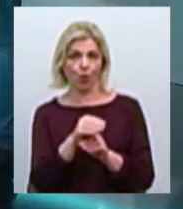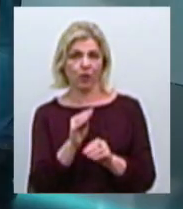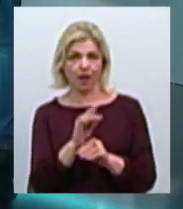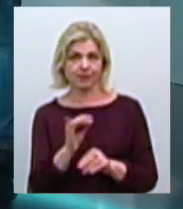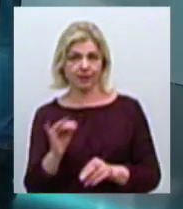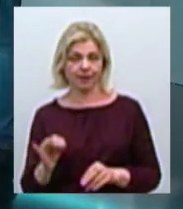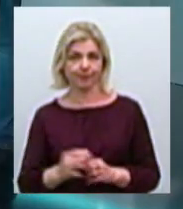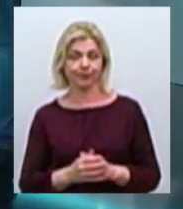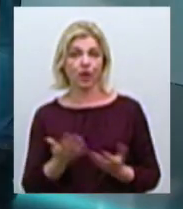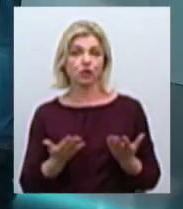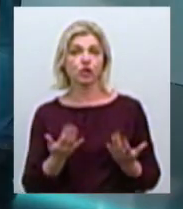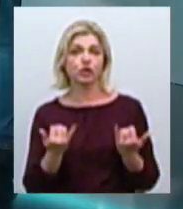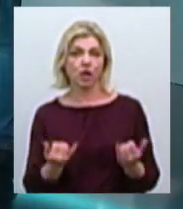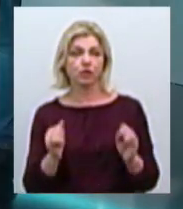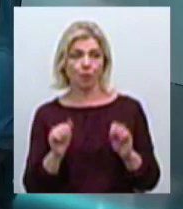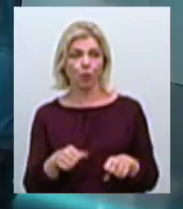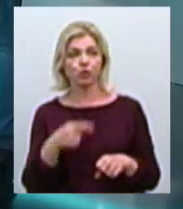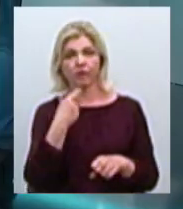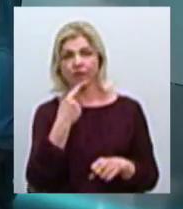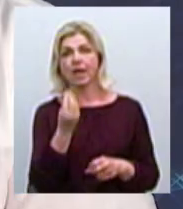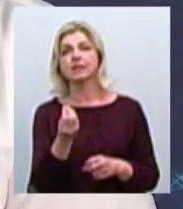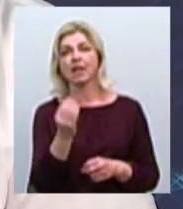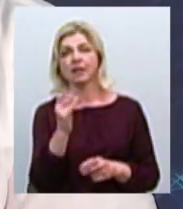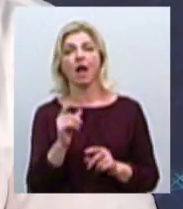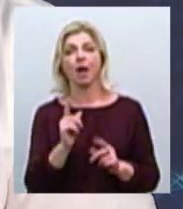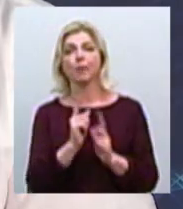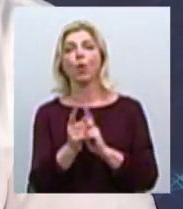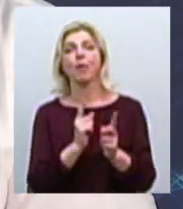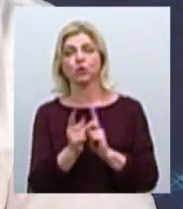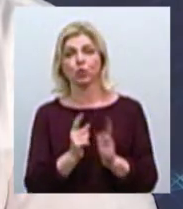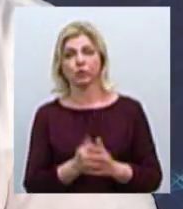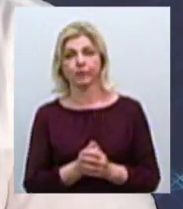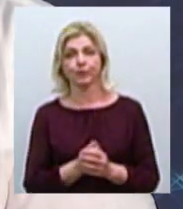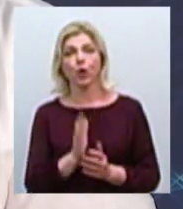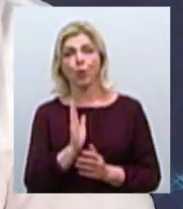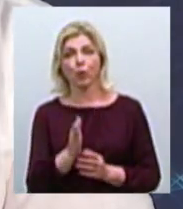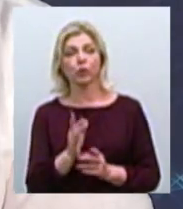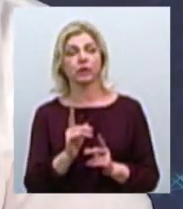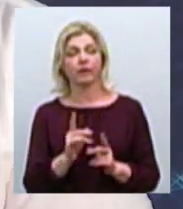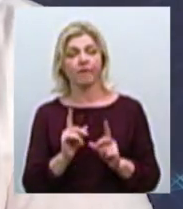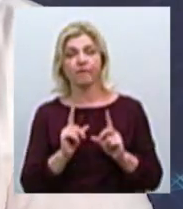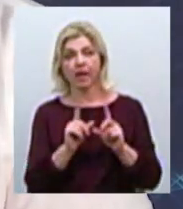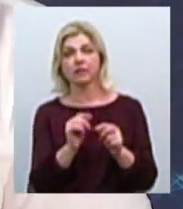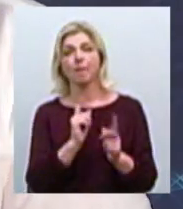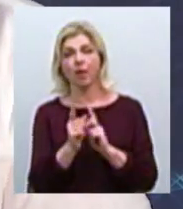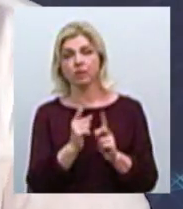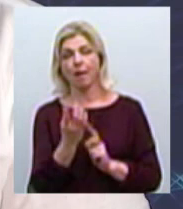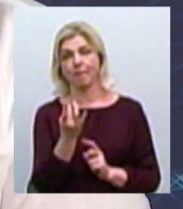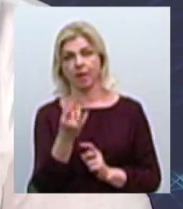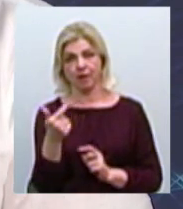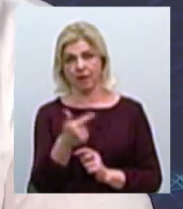Чи можете зараз назвати ціну на проїзд цих? Ми будемо виходити на маршрути з ціною в 5